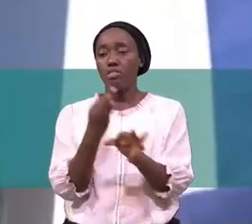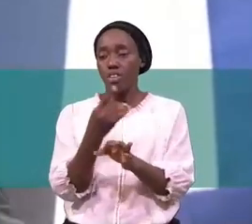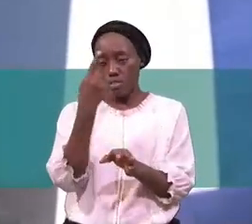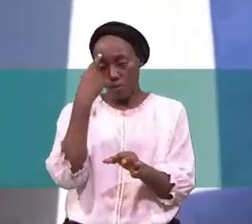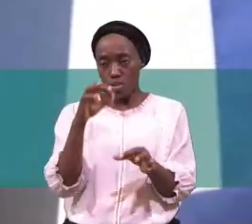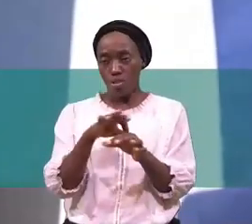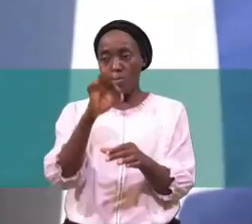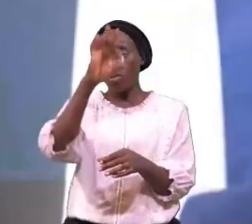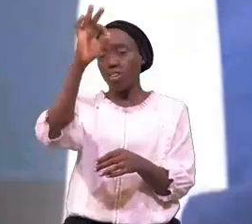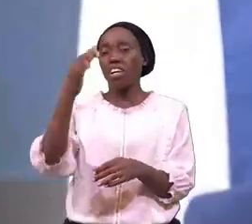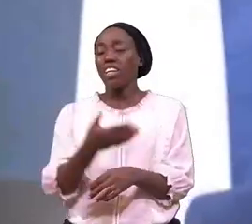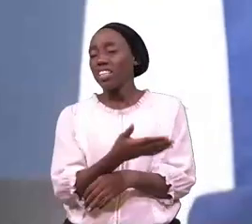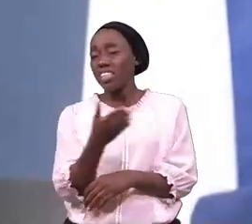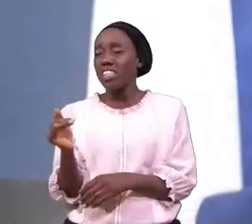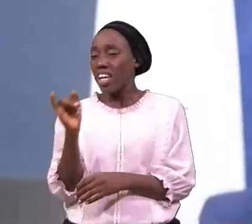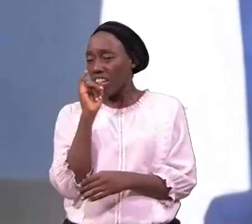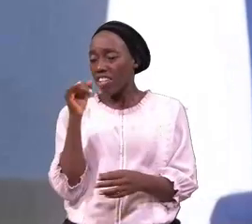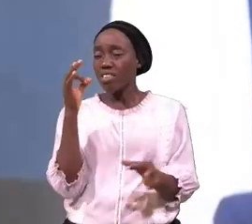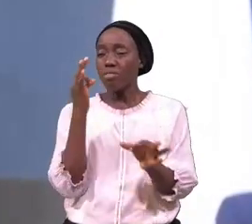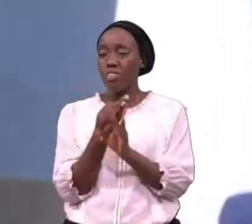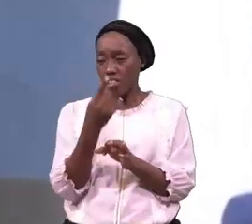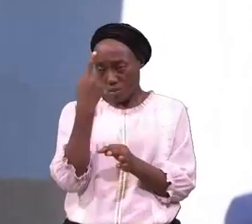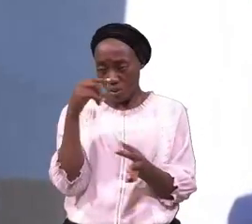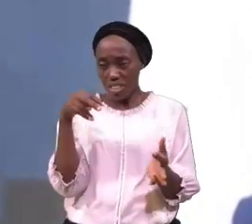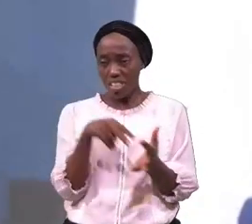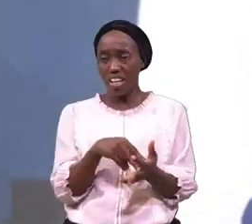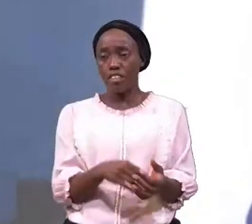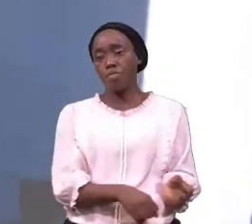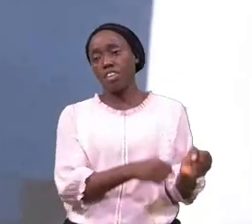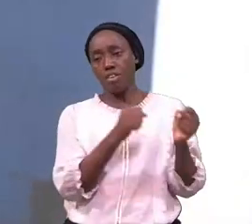spiritualité. Il y a la foi pour tenir ferme.